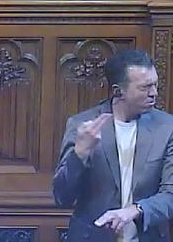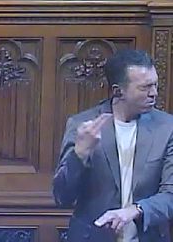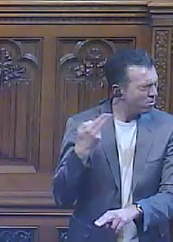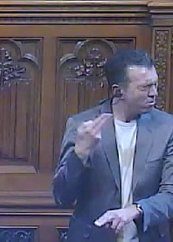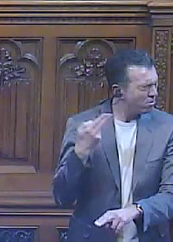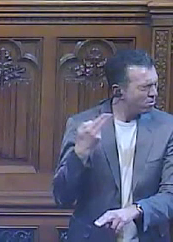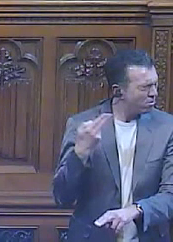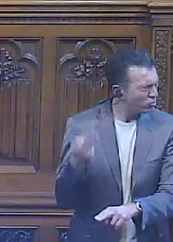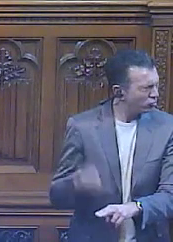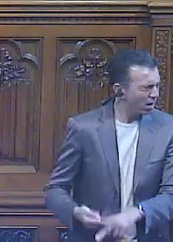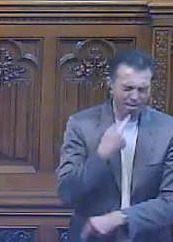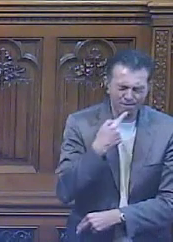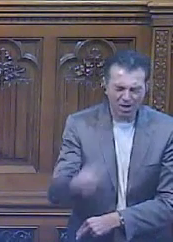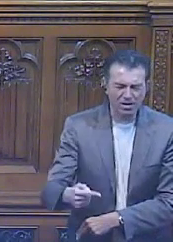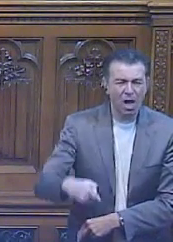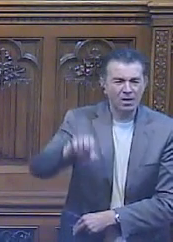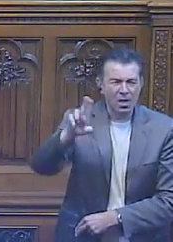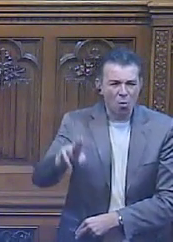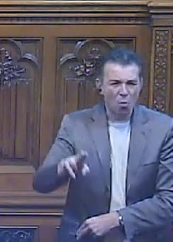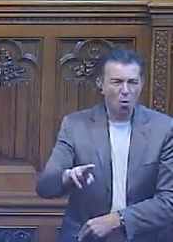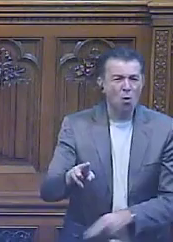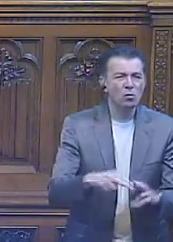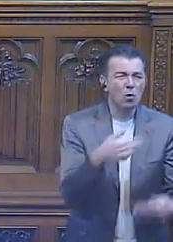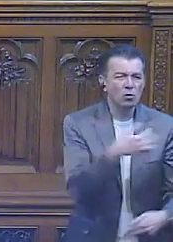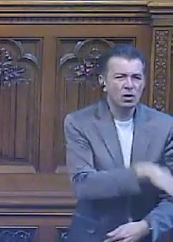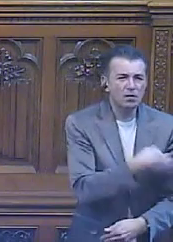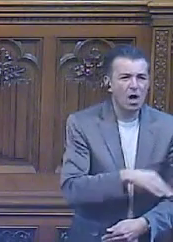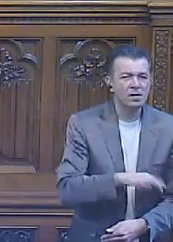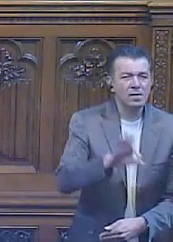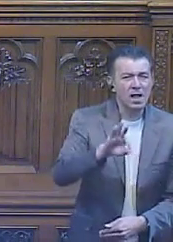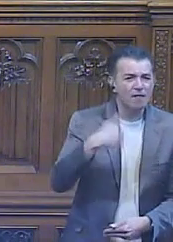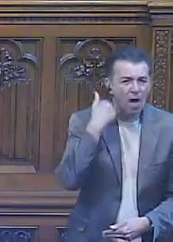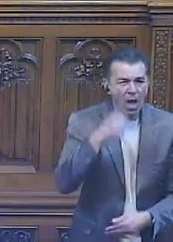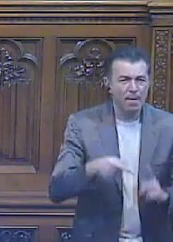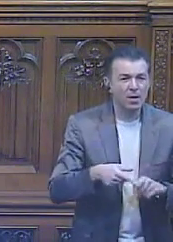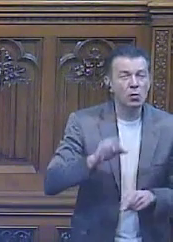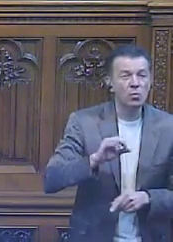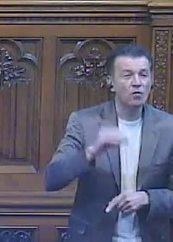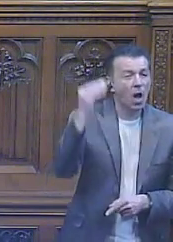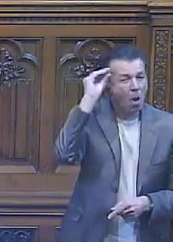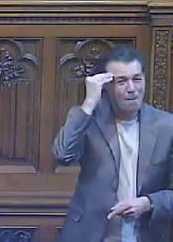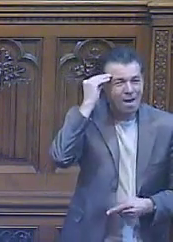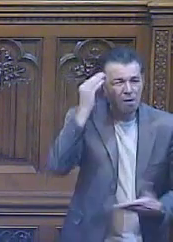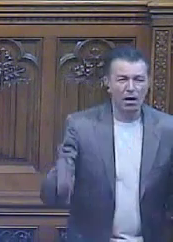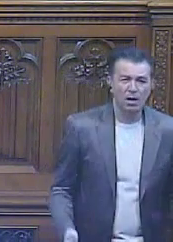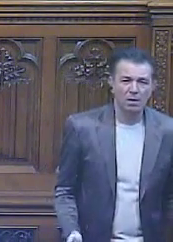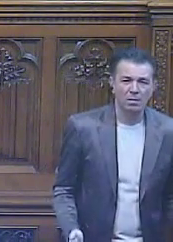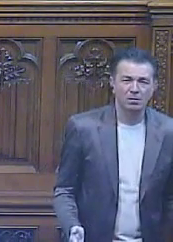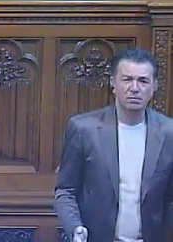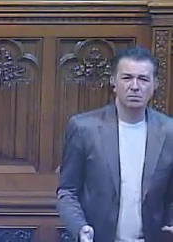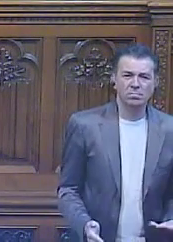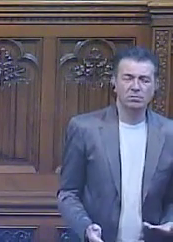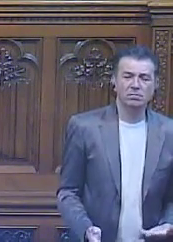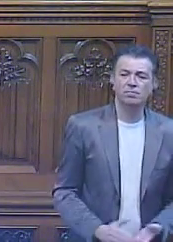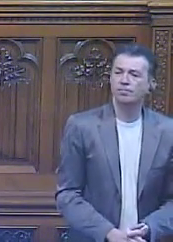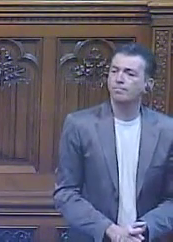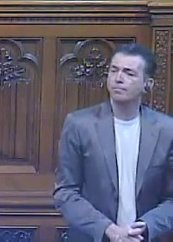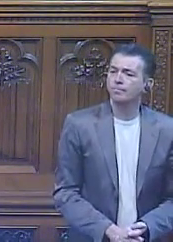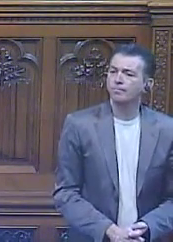Total der Europäischen Union und eine Bundeskanzler Faymann und eine Frau Merkel, die hier sichtbar ist. Und Sie haben ja nicht